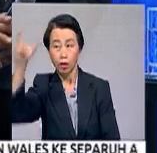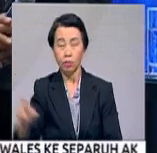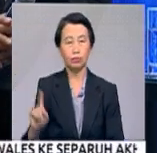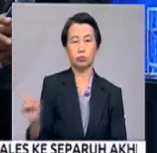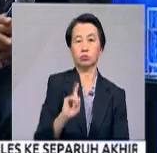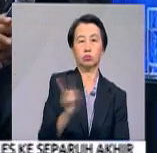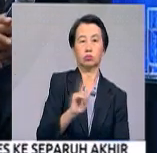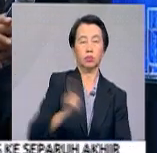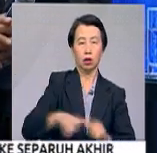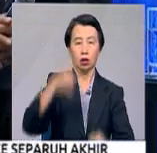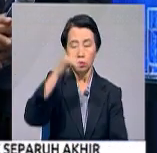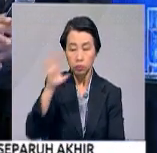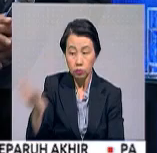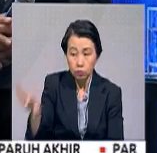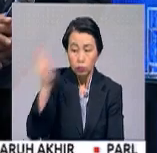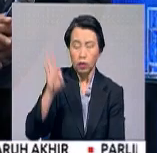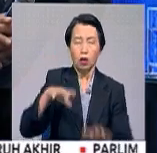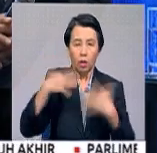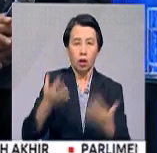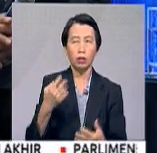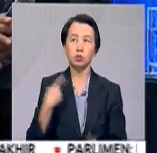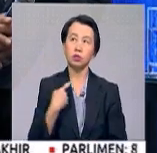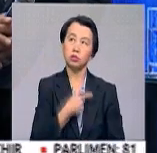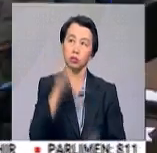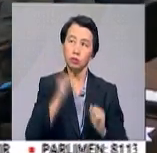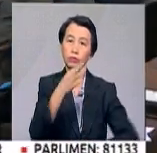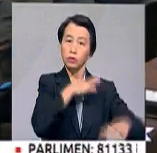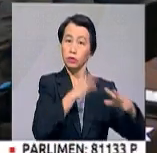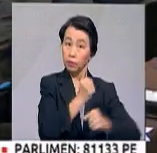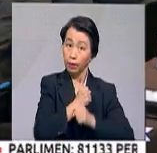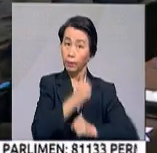but to find out how we can benefit from that.